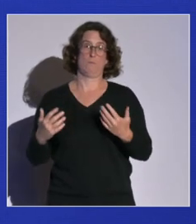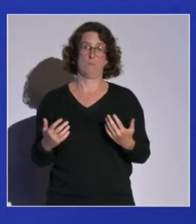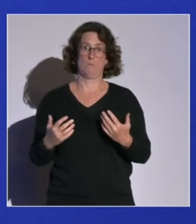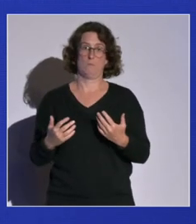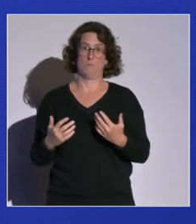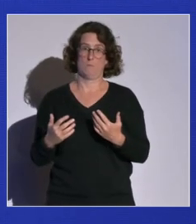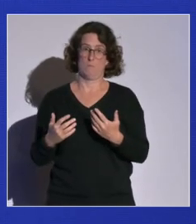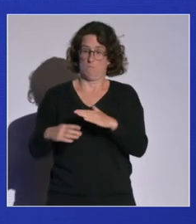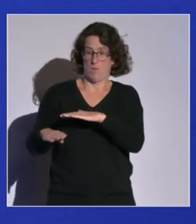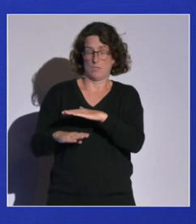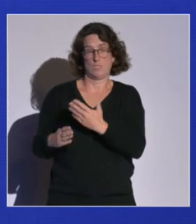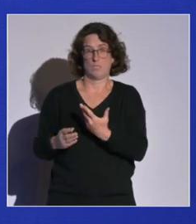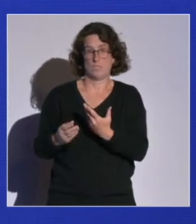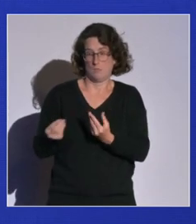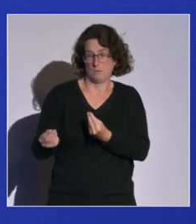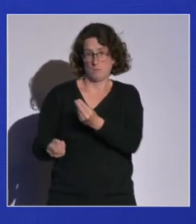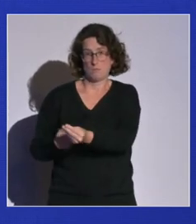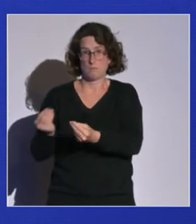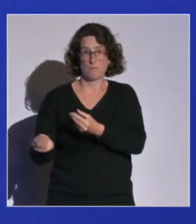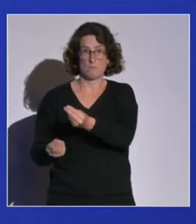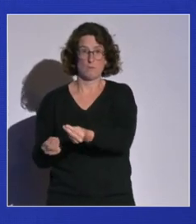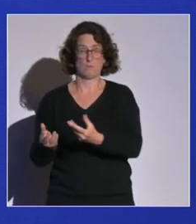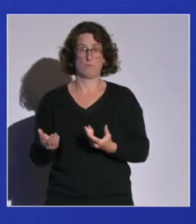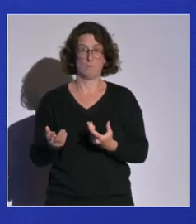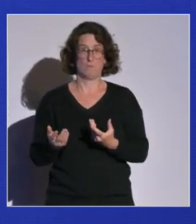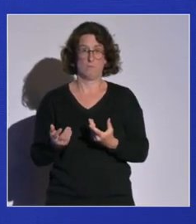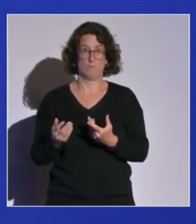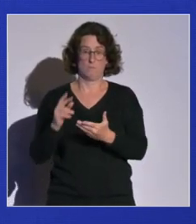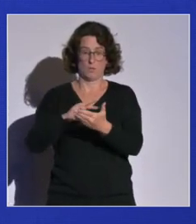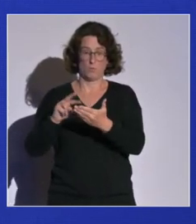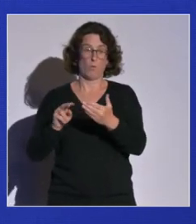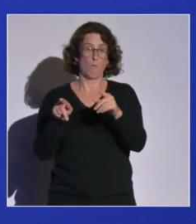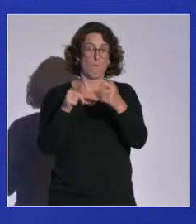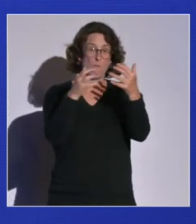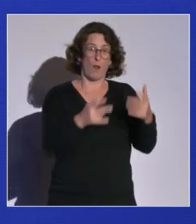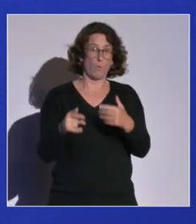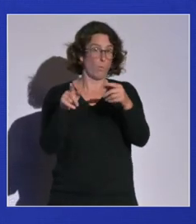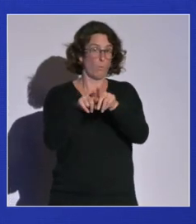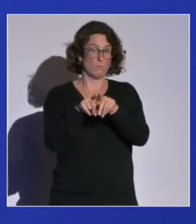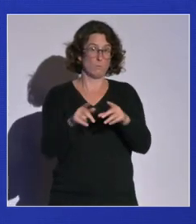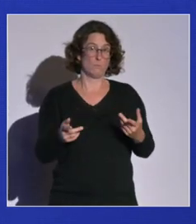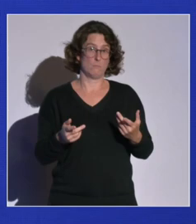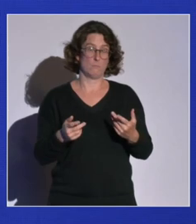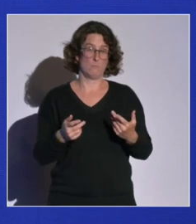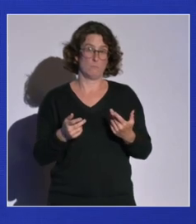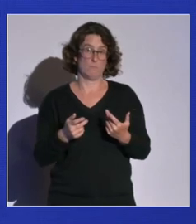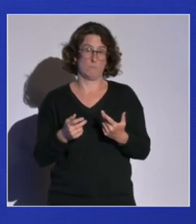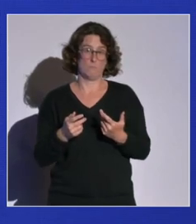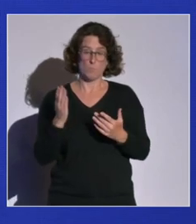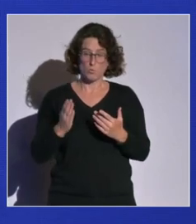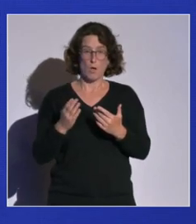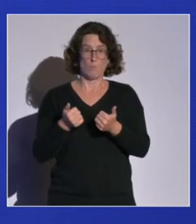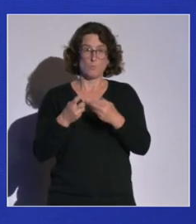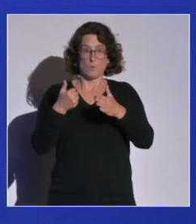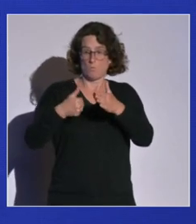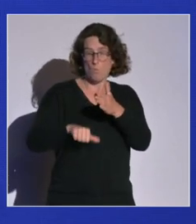dans les fondamentaux. Et c'est pareil pour le calcul, je crois. Ben, consacrons les mois nécessaires au moment